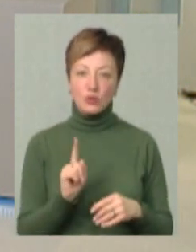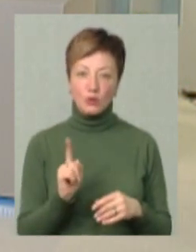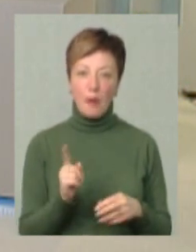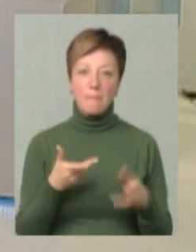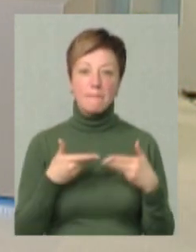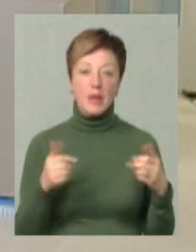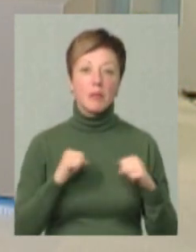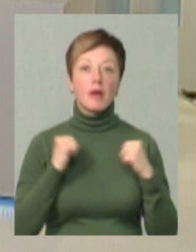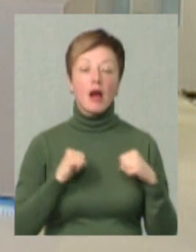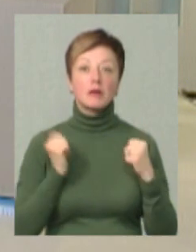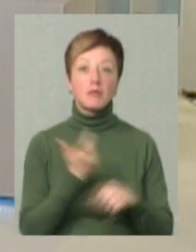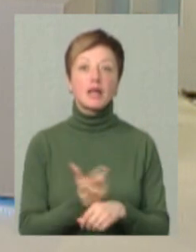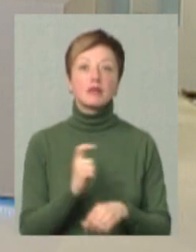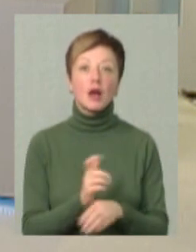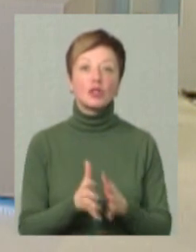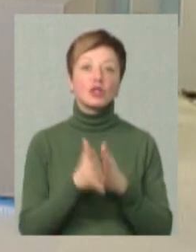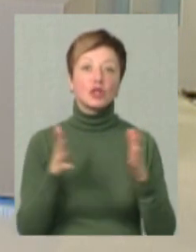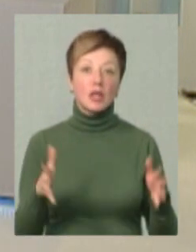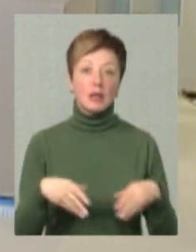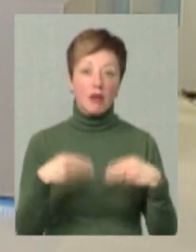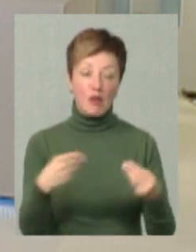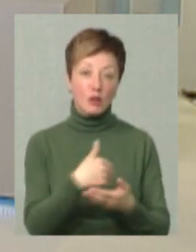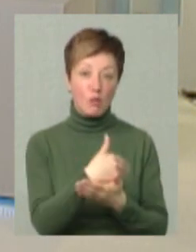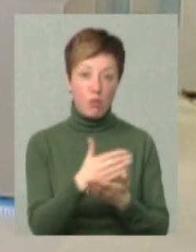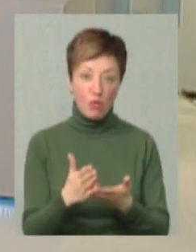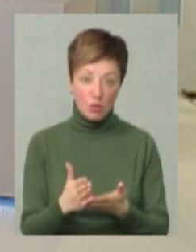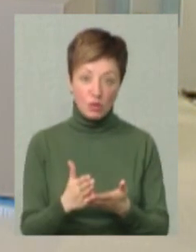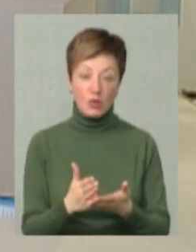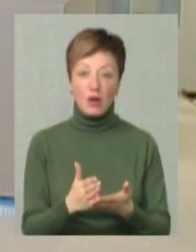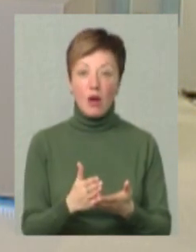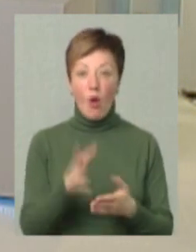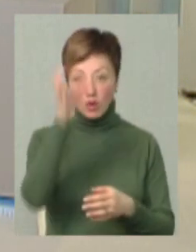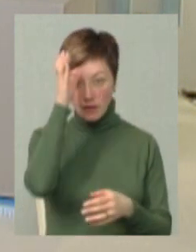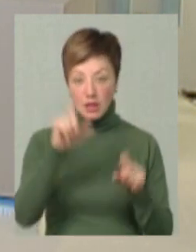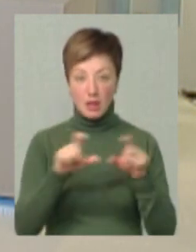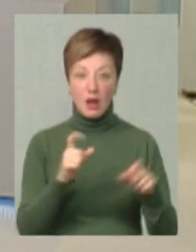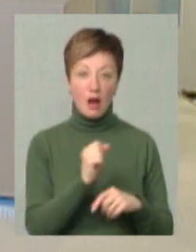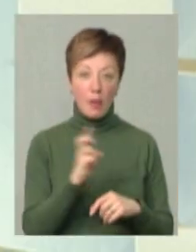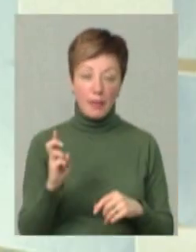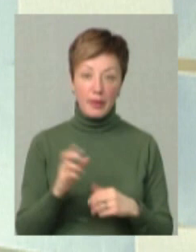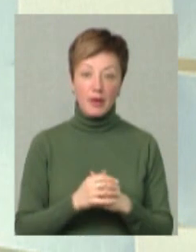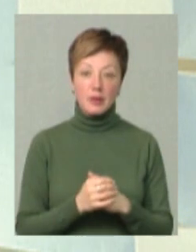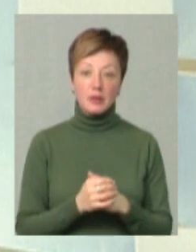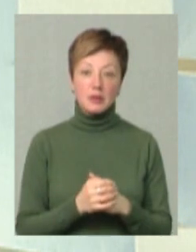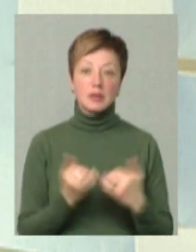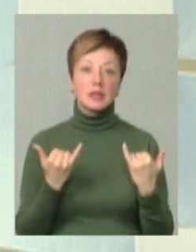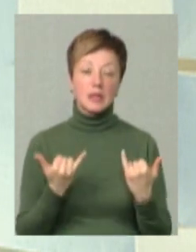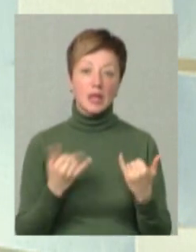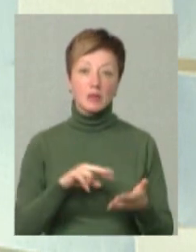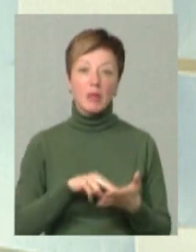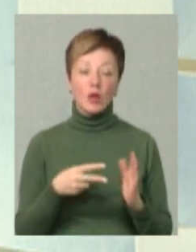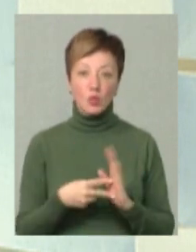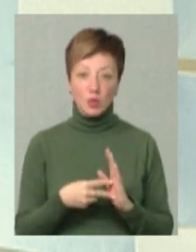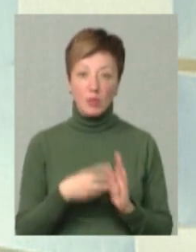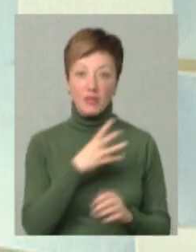ми прагнемо максимально широко надавати послугу в рамках мережі освітніх хабів, тому що я координую всю мережу. Зараз плануємо